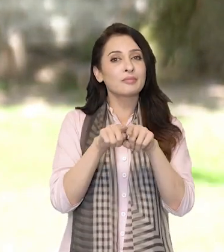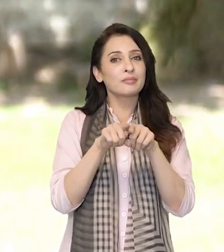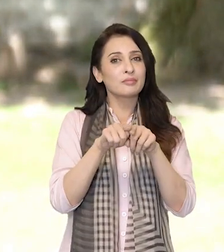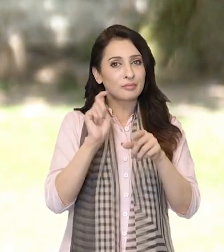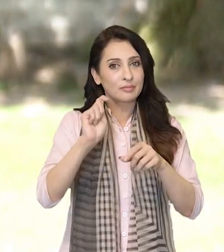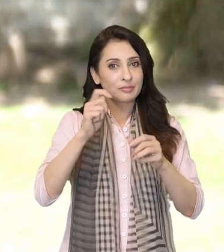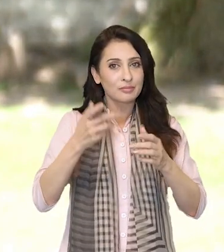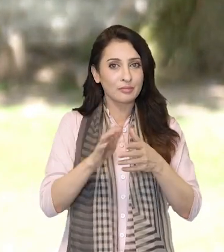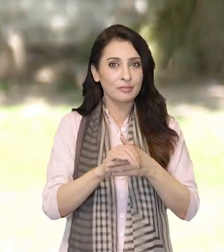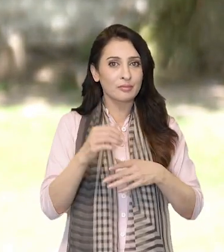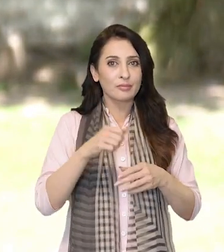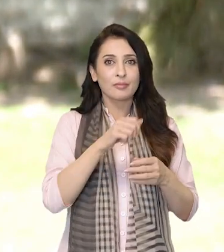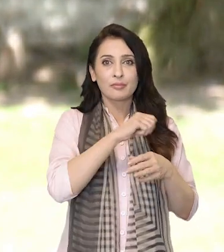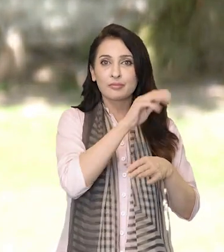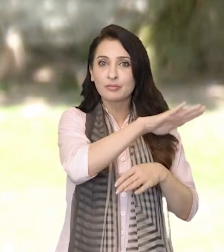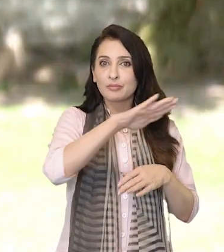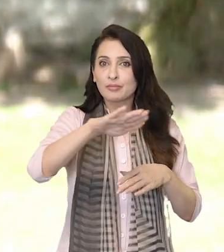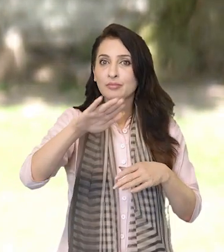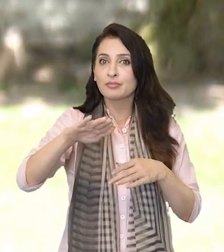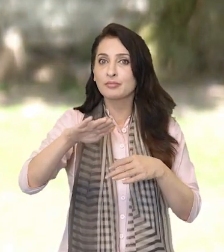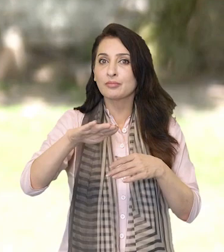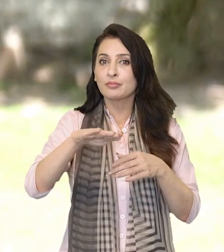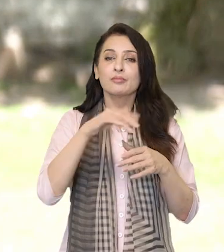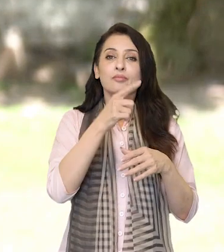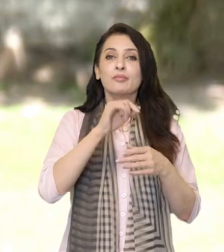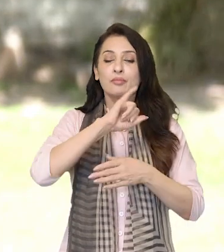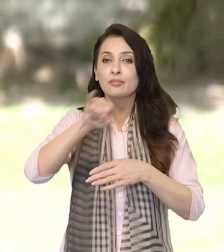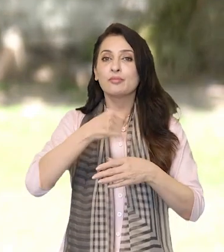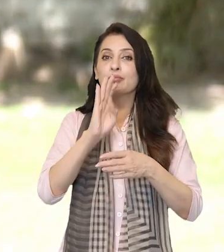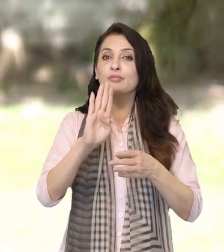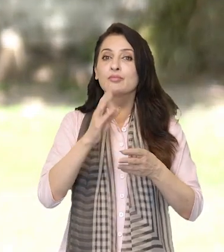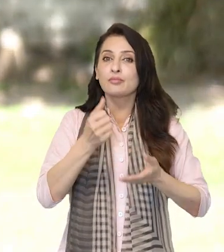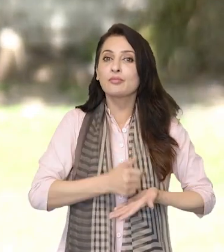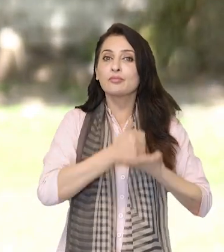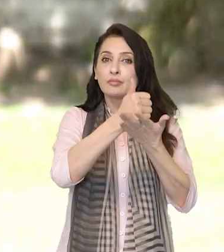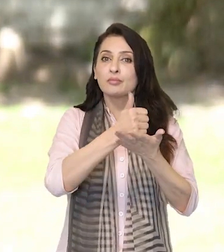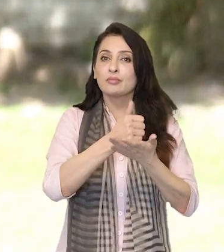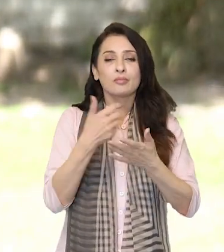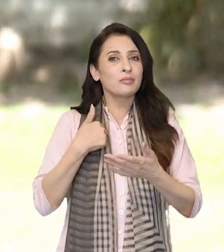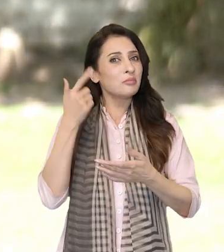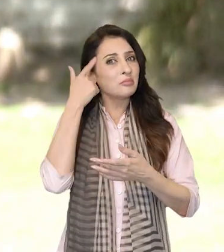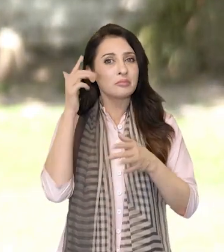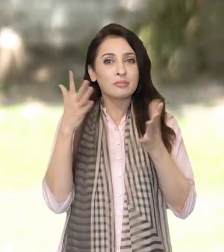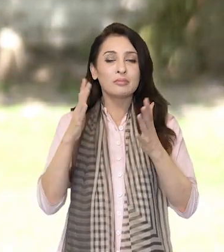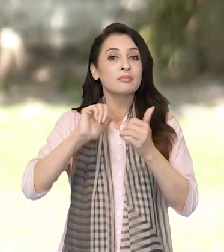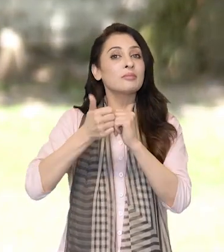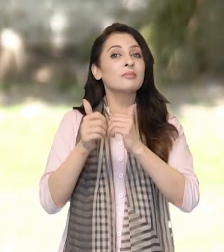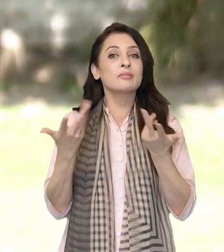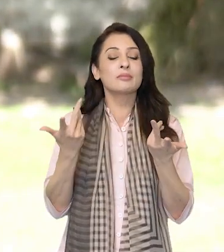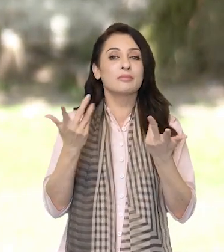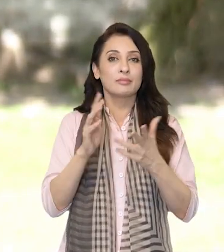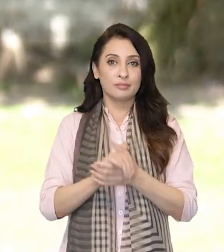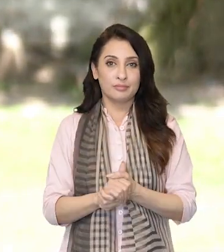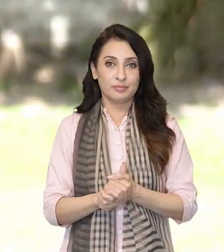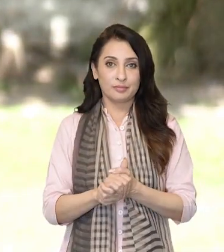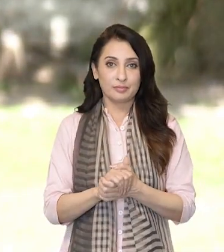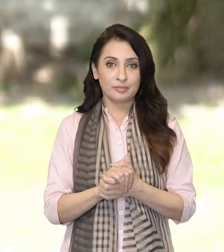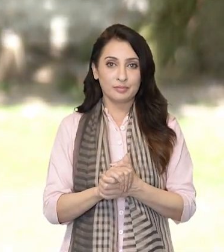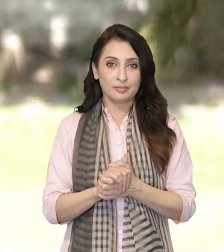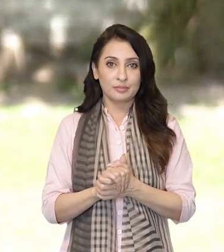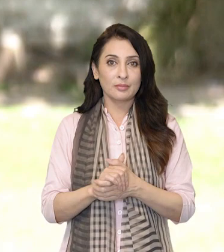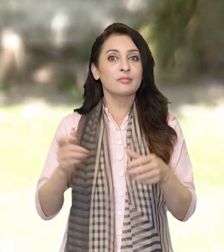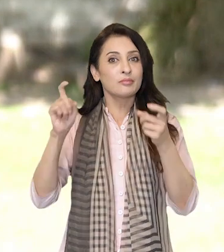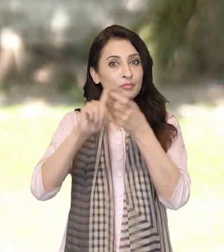साथ जब काम शुरू किया, हमने इनको हायर करवाना था। हमें नहीं पता था कि हम इनको कहाँ हायर करवाएं, इनकी CVs कहाँ से बनवाएं, इनको किस तरह गाइड करें, मेंटोर